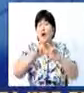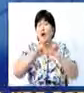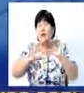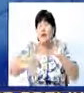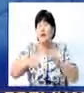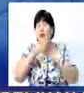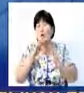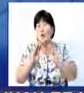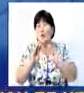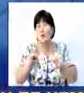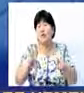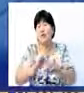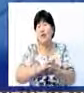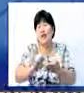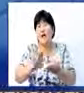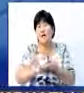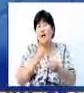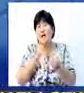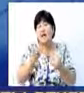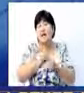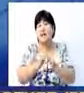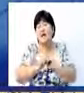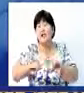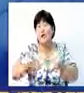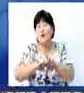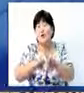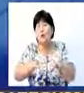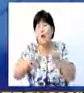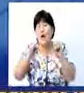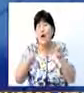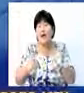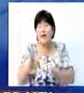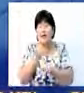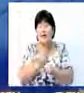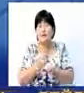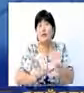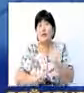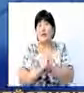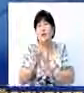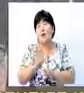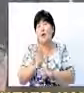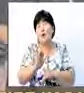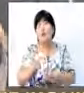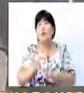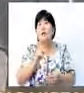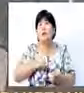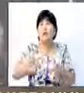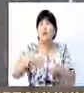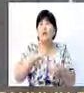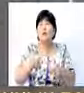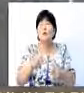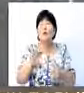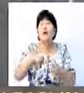алдын көріктендіретін және де тазалыққа да жақсы тас төсеніштерді арнайы қалыптарда құйып шығаруды қолға алды. Шаруасын дөңгелетіп